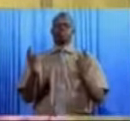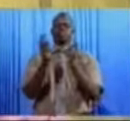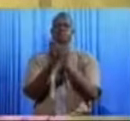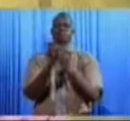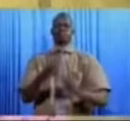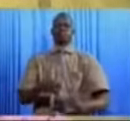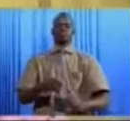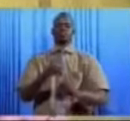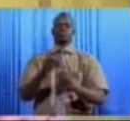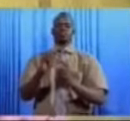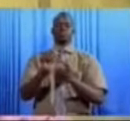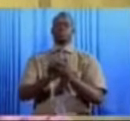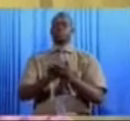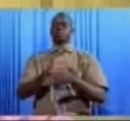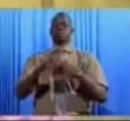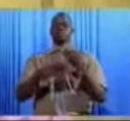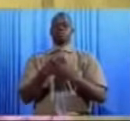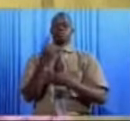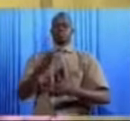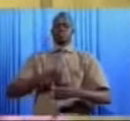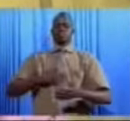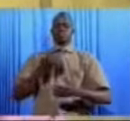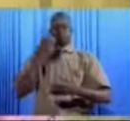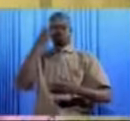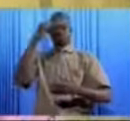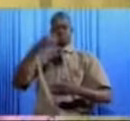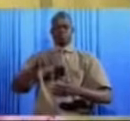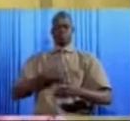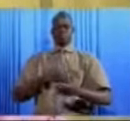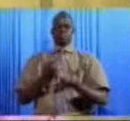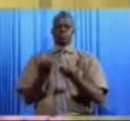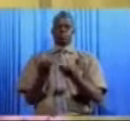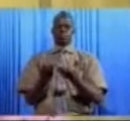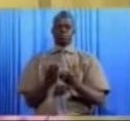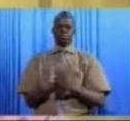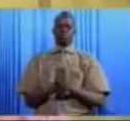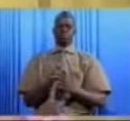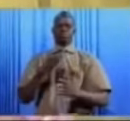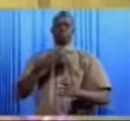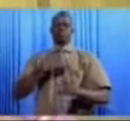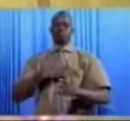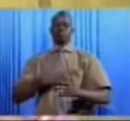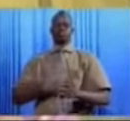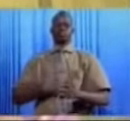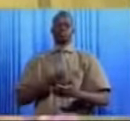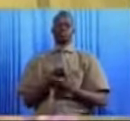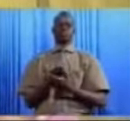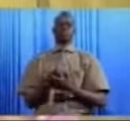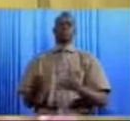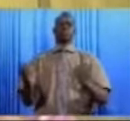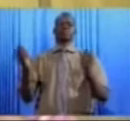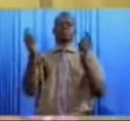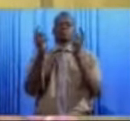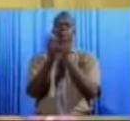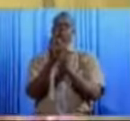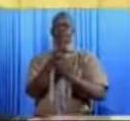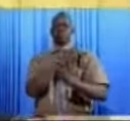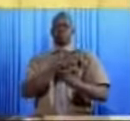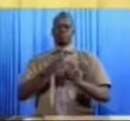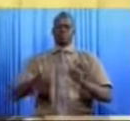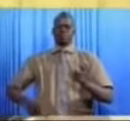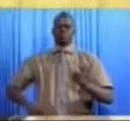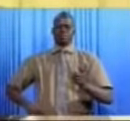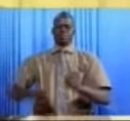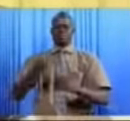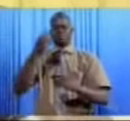c'est tout un plaisir pour moi et je vais anticipé pour leur souhaiter une bonne session par le même et